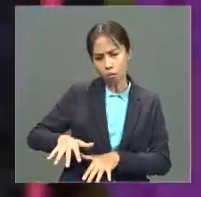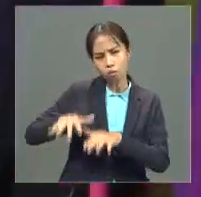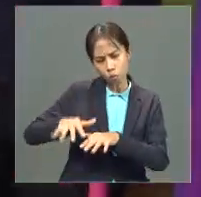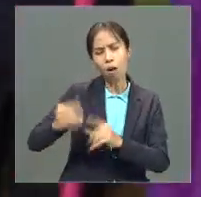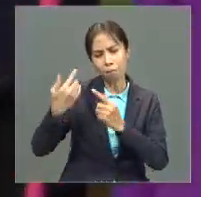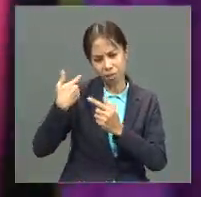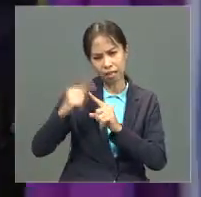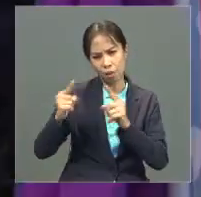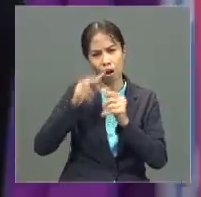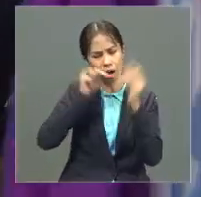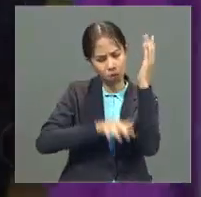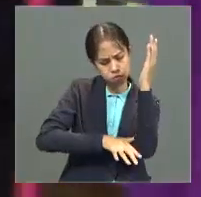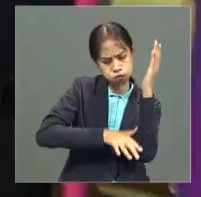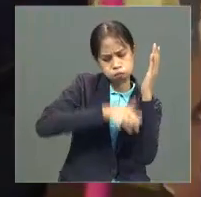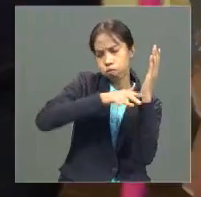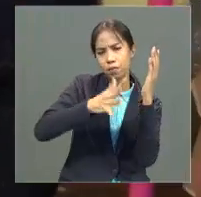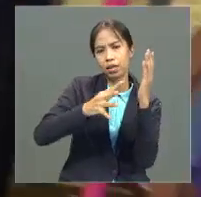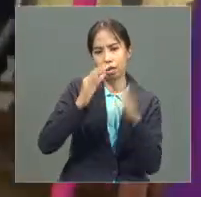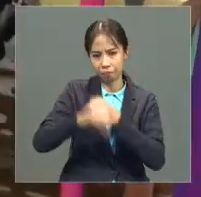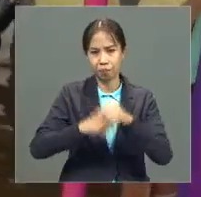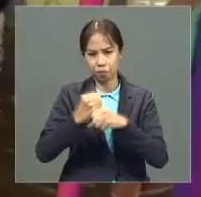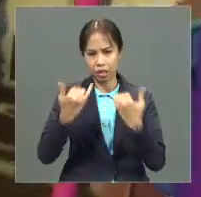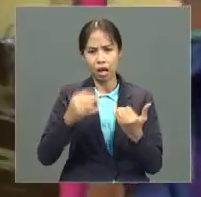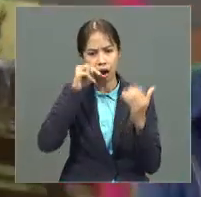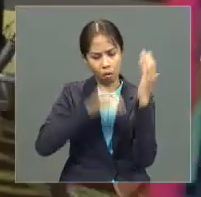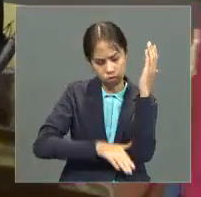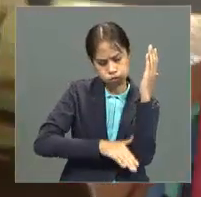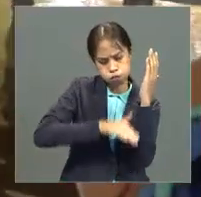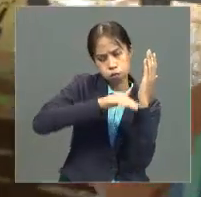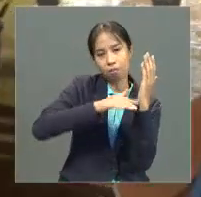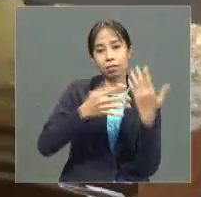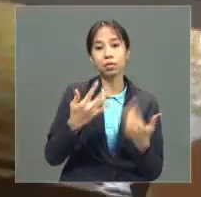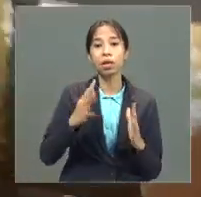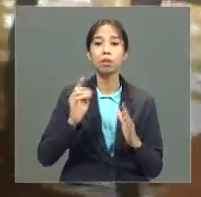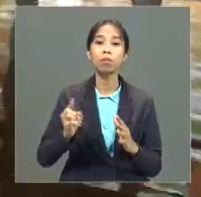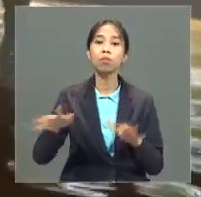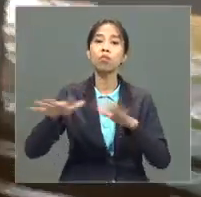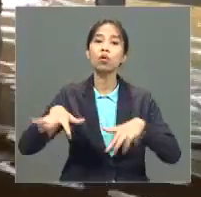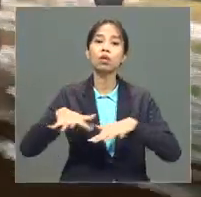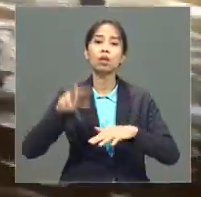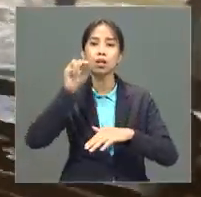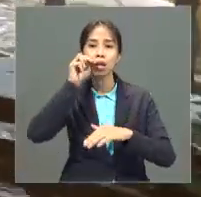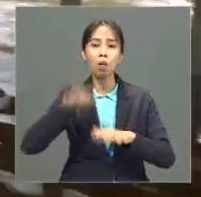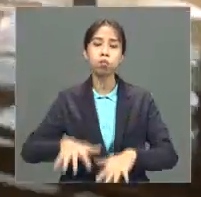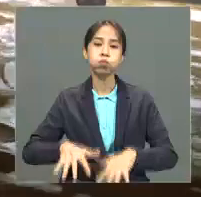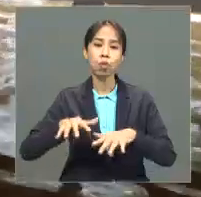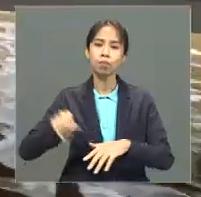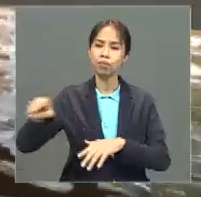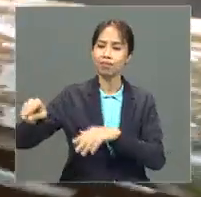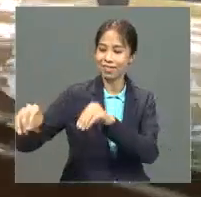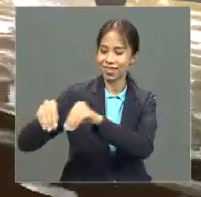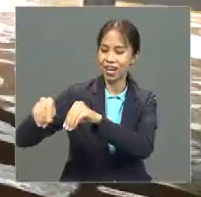ดนี้ครับเพิ่งจะเยอะในปีนี้ทุกปีก็จะอยู่